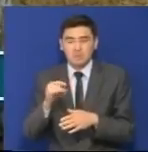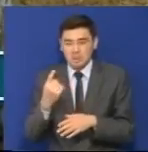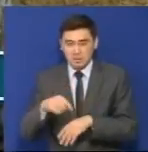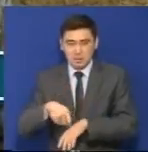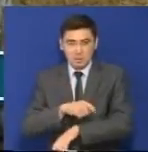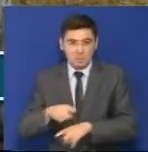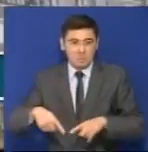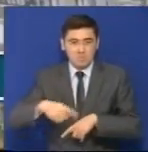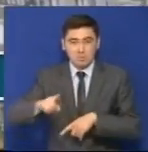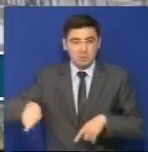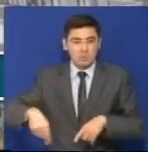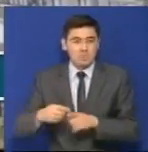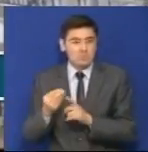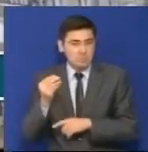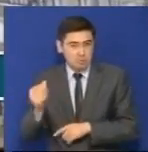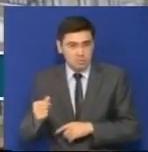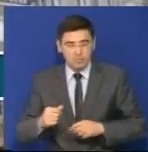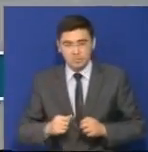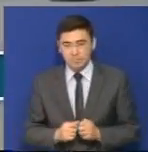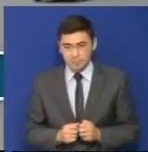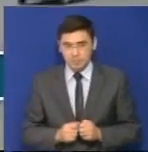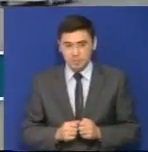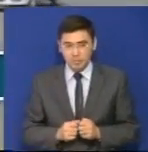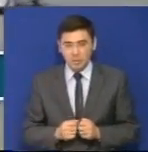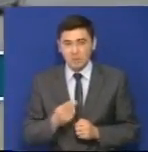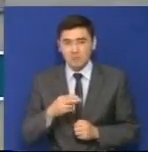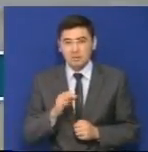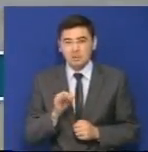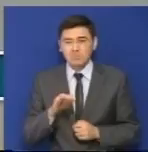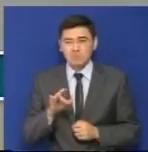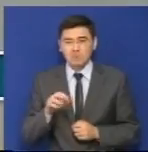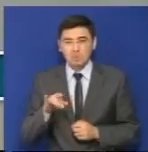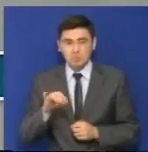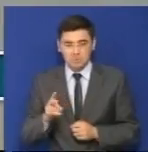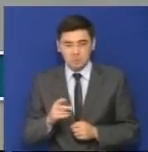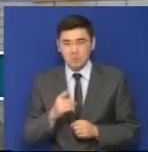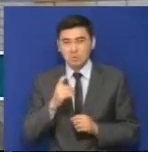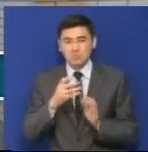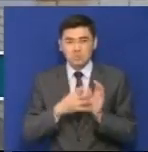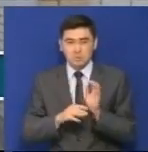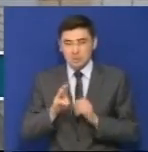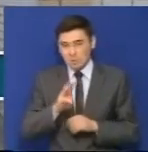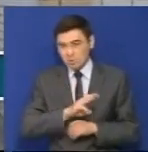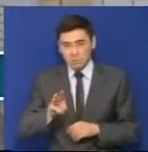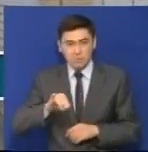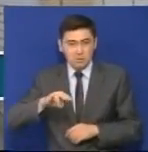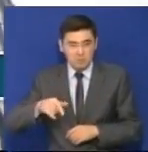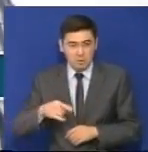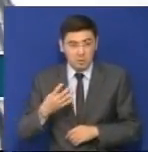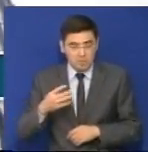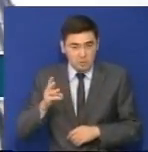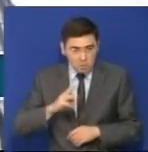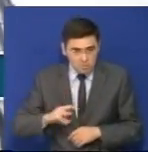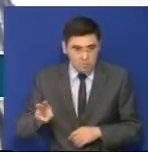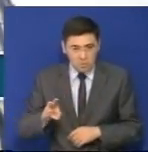1 шаршы метр үшін төлейді. Бүгін таңда қала бойынша есептелген дебиторлық қарыз мөлшері 193 миллион теңгені құрайды. Оның ішінде 40 миллион